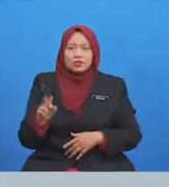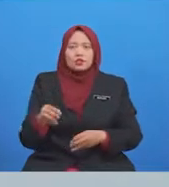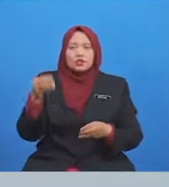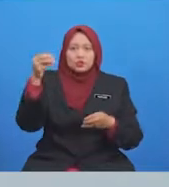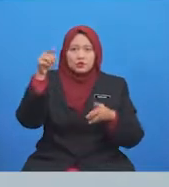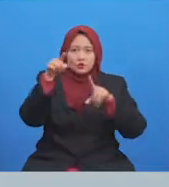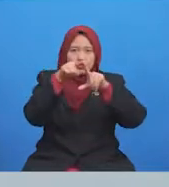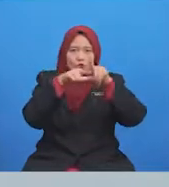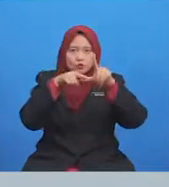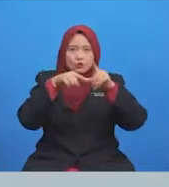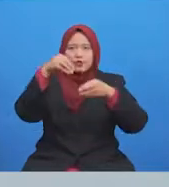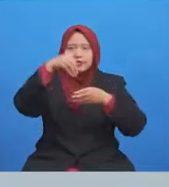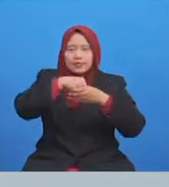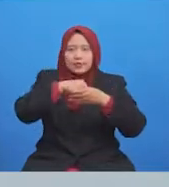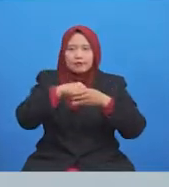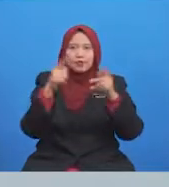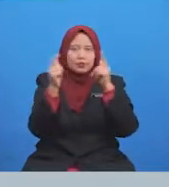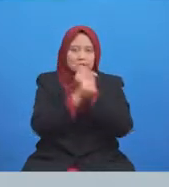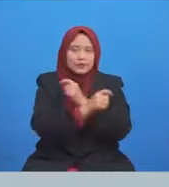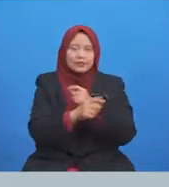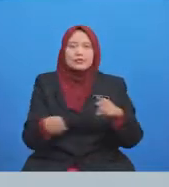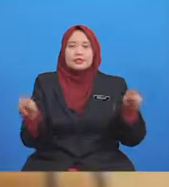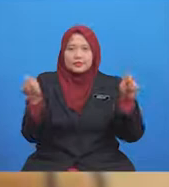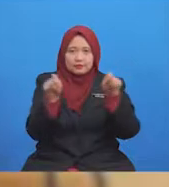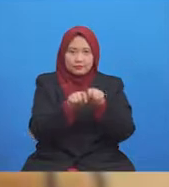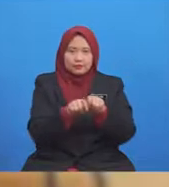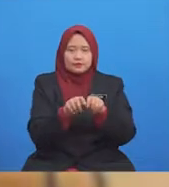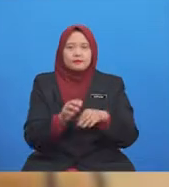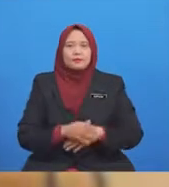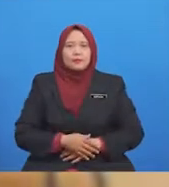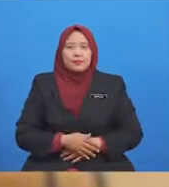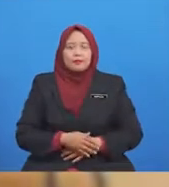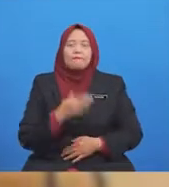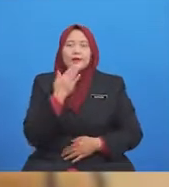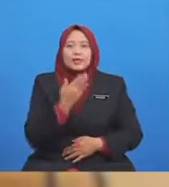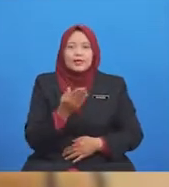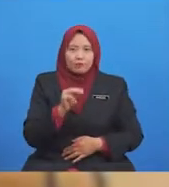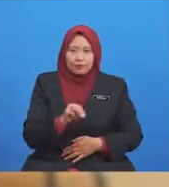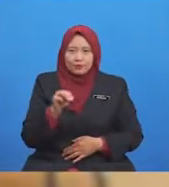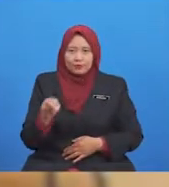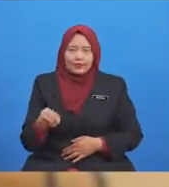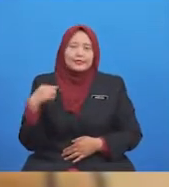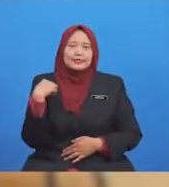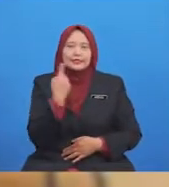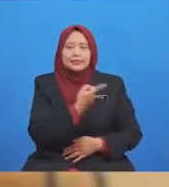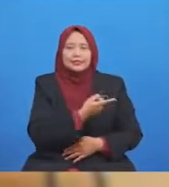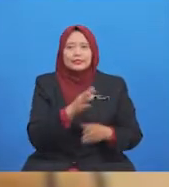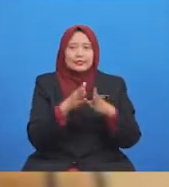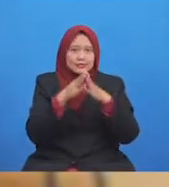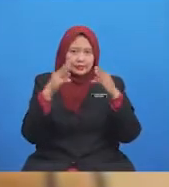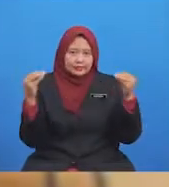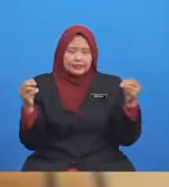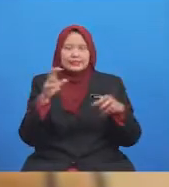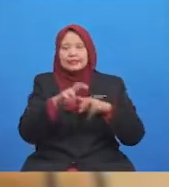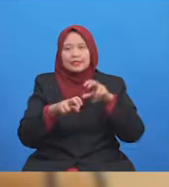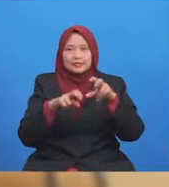bagi sudut peluaran TQR. Baiklah murid-murid, kita telah selesai mengkaji dan